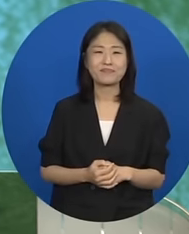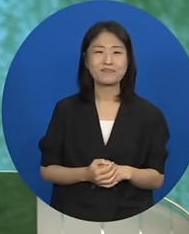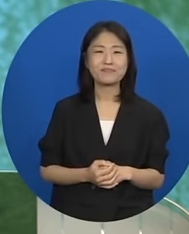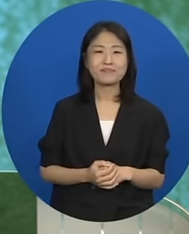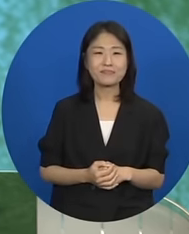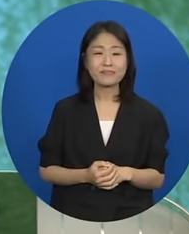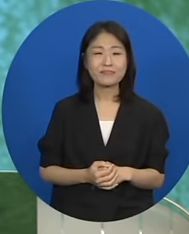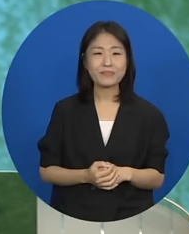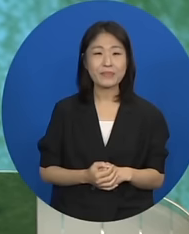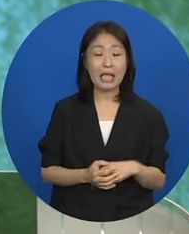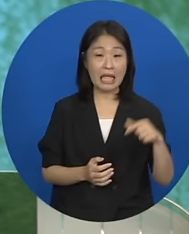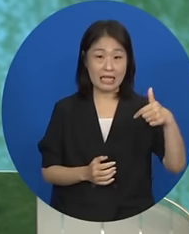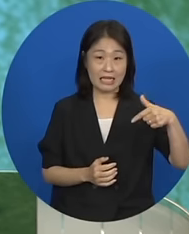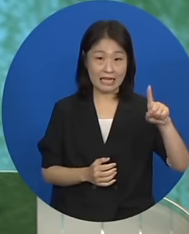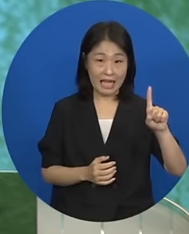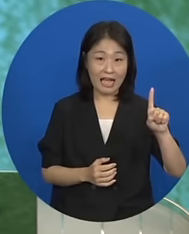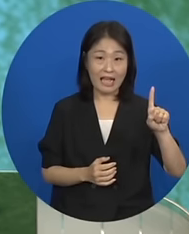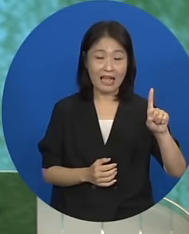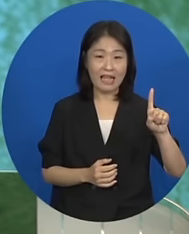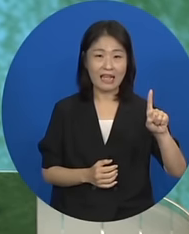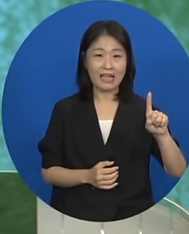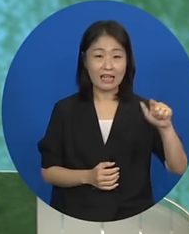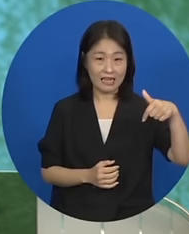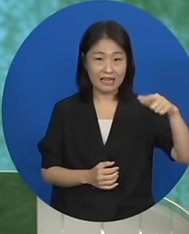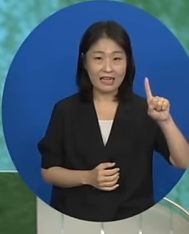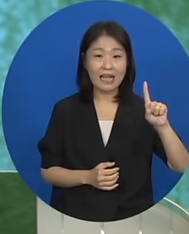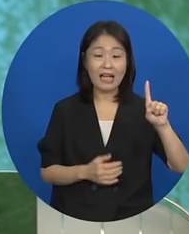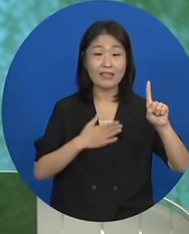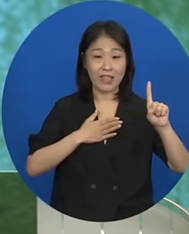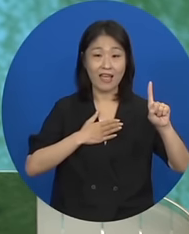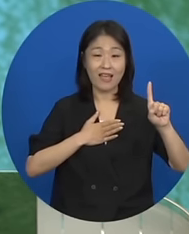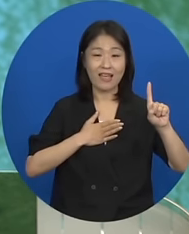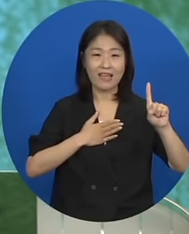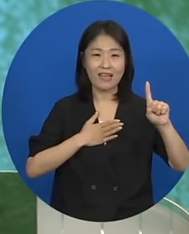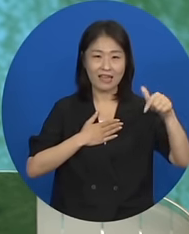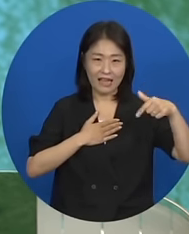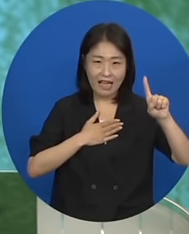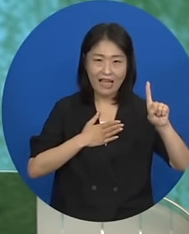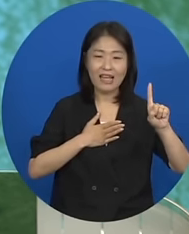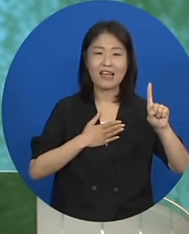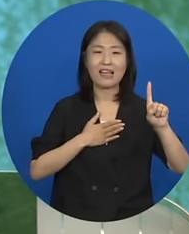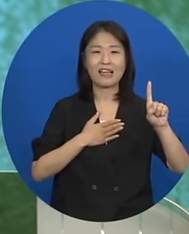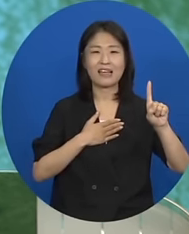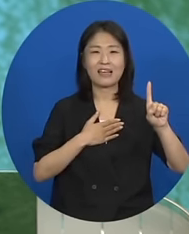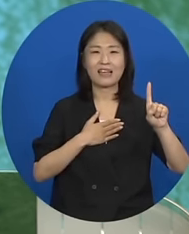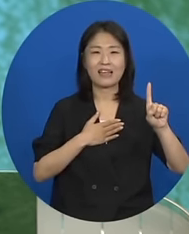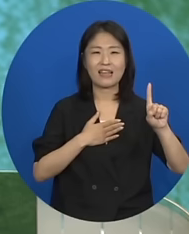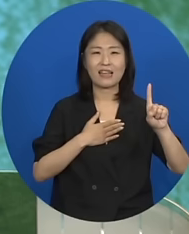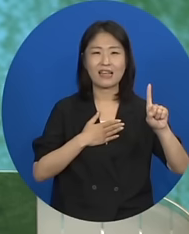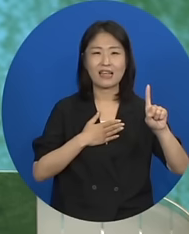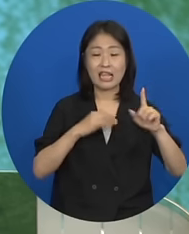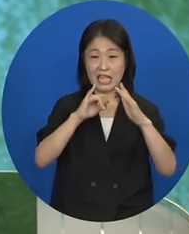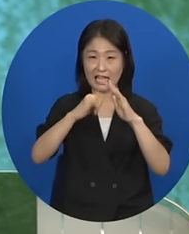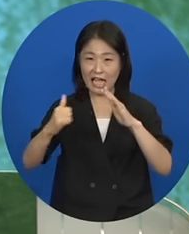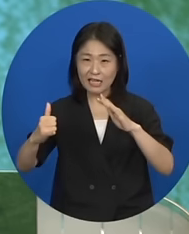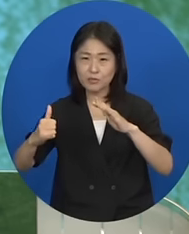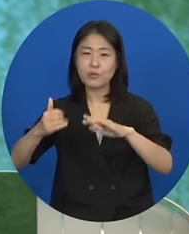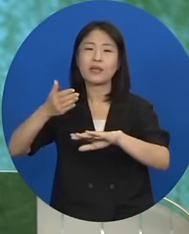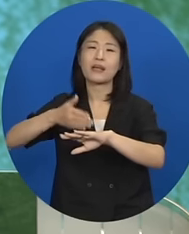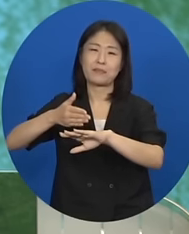제가이 가나다라 감사를 소개하도록 하겠습니다 먼저 가는 저부터 하겠습니다가 가족에게